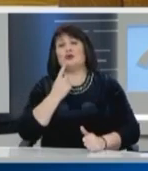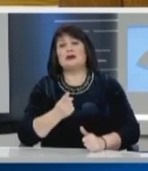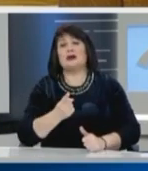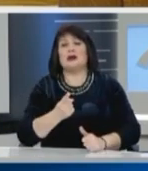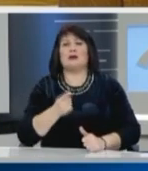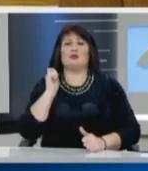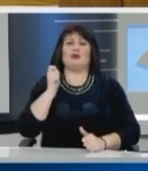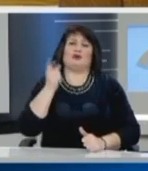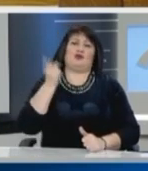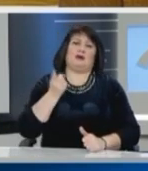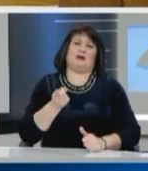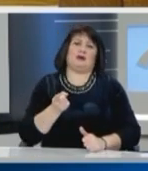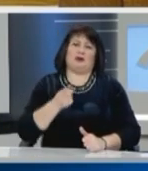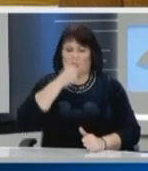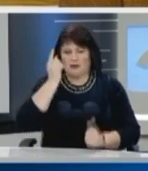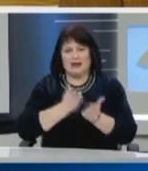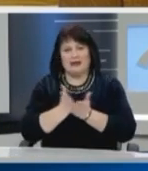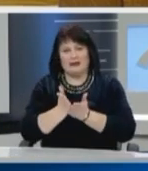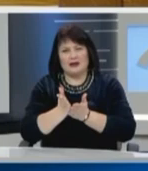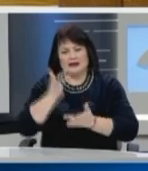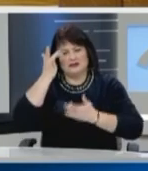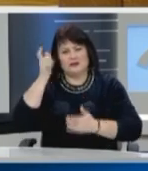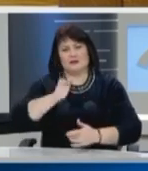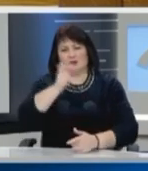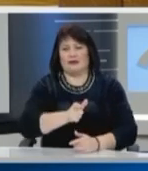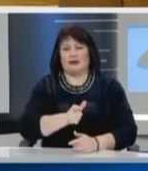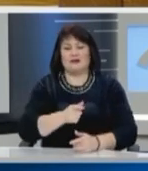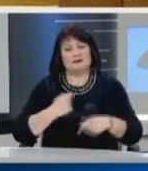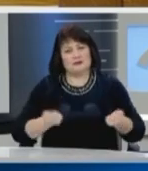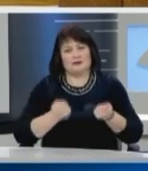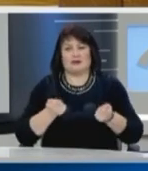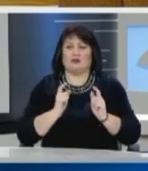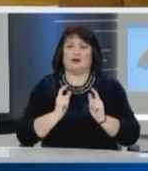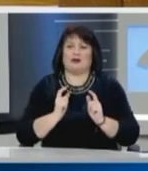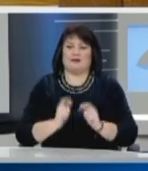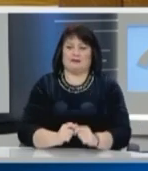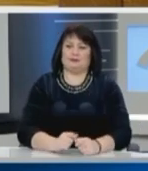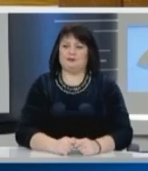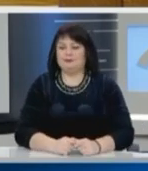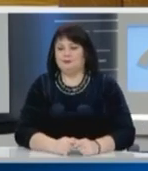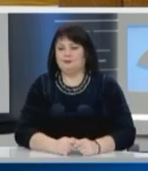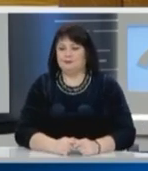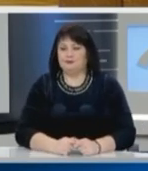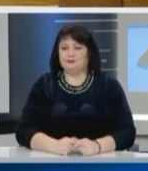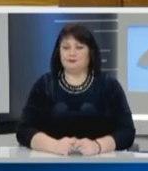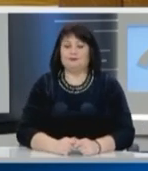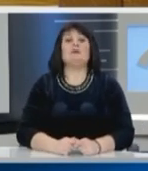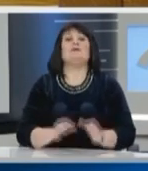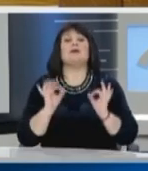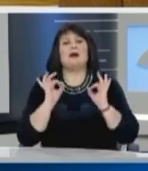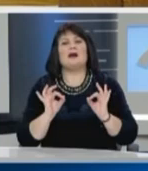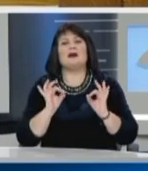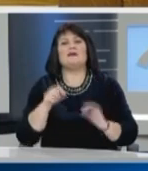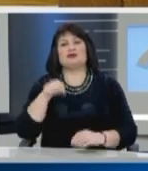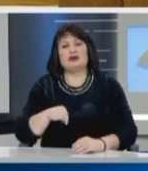πολιτικό κριτήριο, η ηθική και η συνείδηση του καθενός και της καθεμιάς σε αυτήν εδώ την αίθουσα. Αυτή ακριβώς